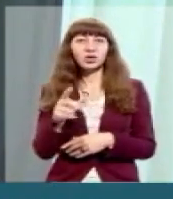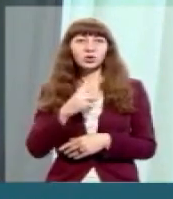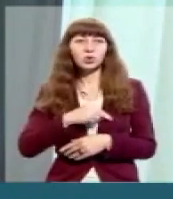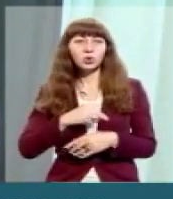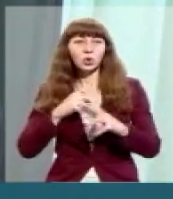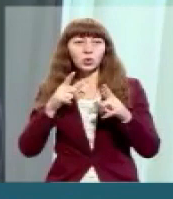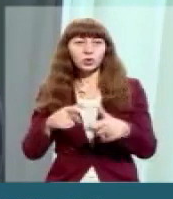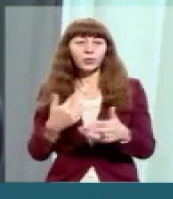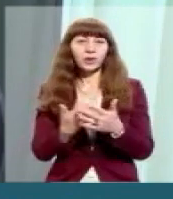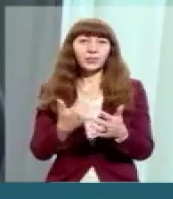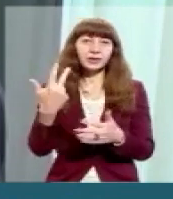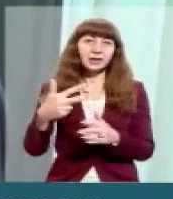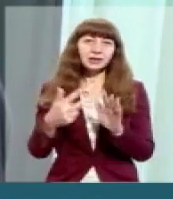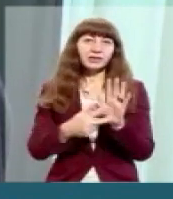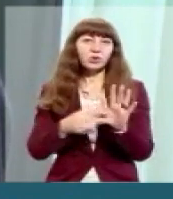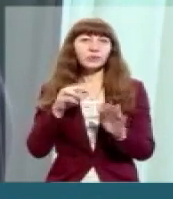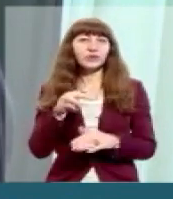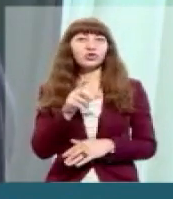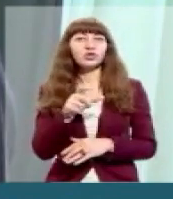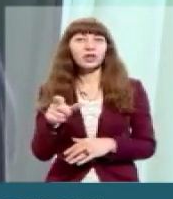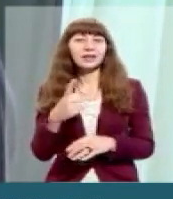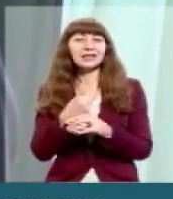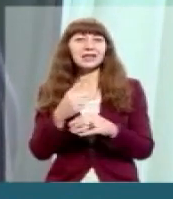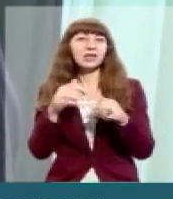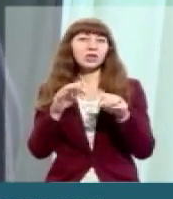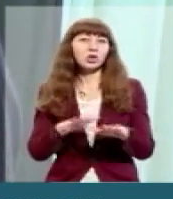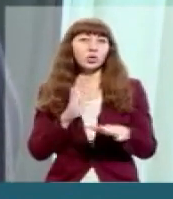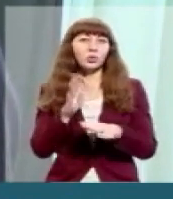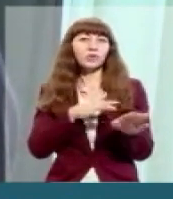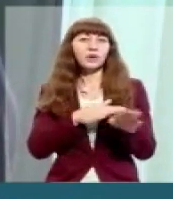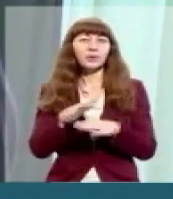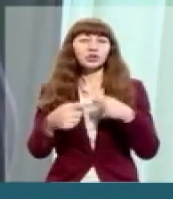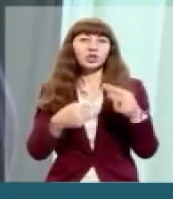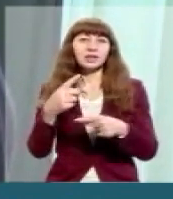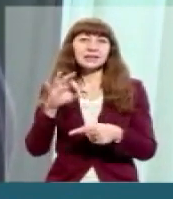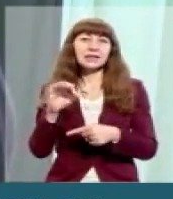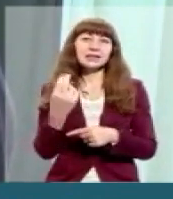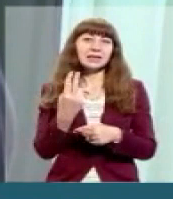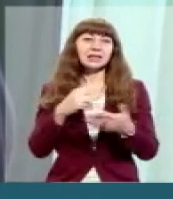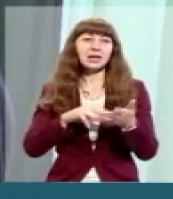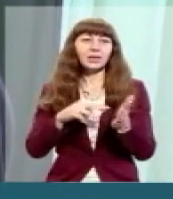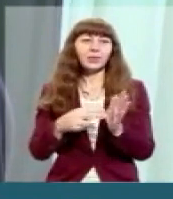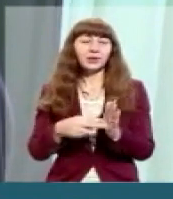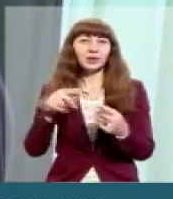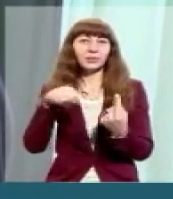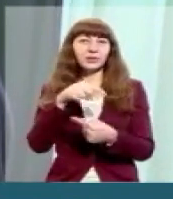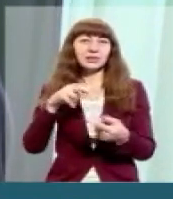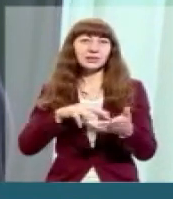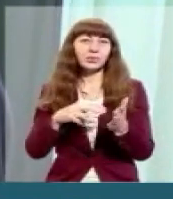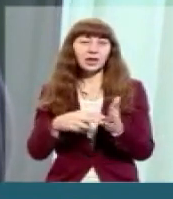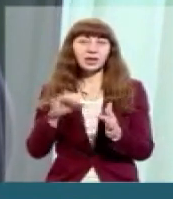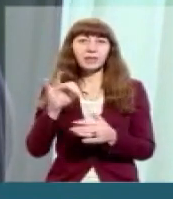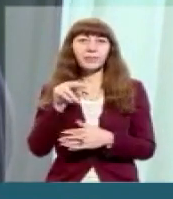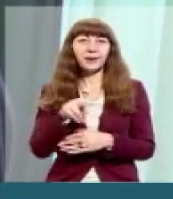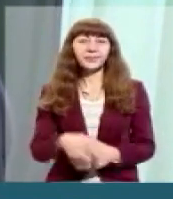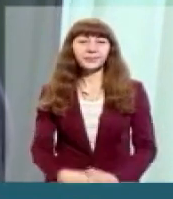Олардың арасынан 38 мыңдай адам жұмысқа орналасады. Бұл шара ұлттық жоба мен жеке кәсіпкерлердің бизнес жобалары арқылы іске асырылмақ. Сондай-ақ